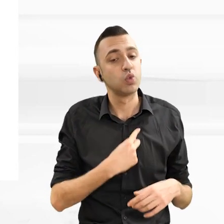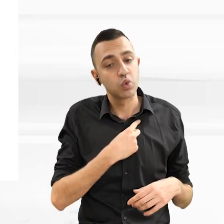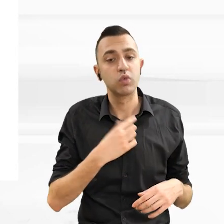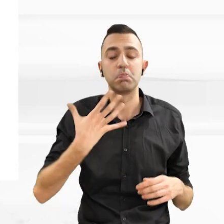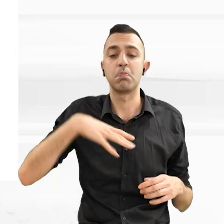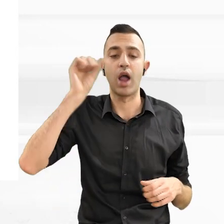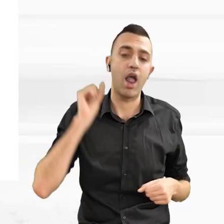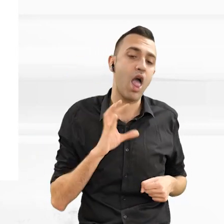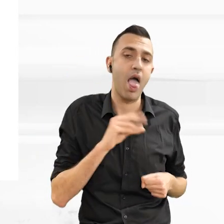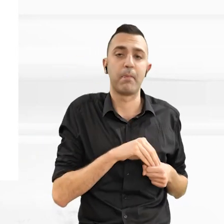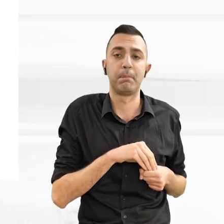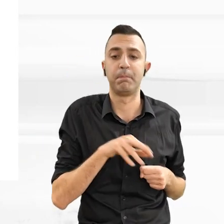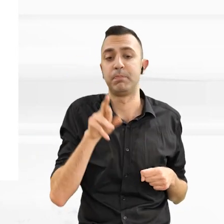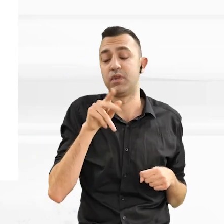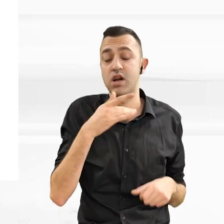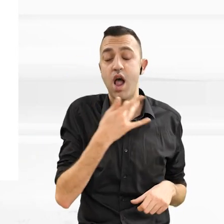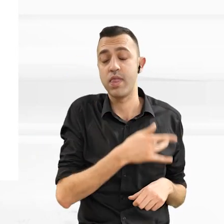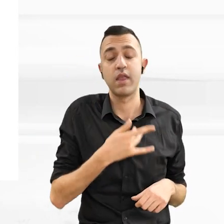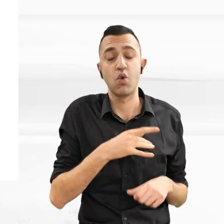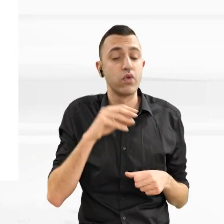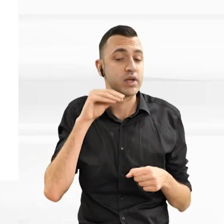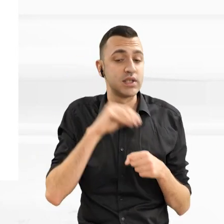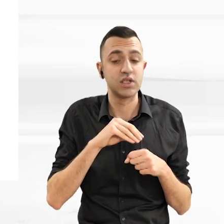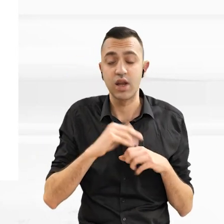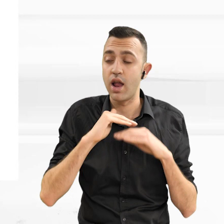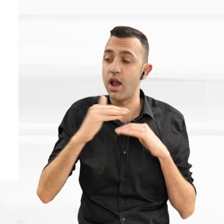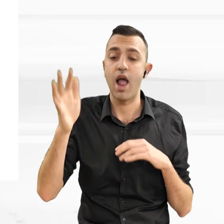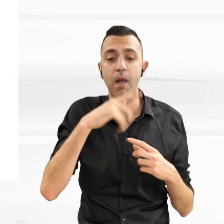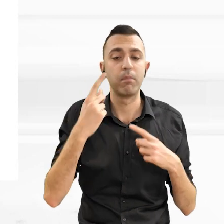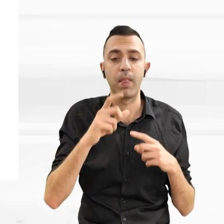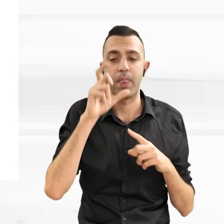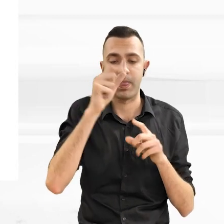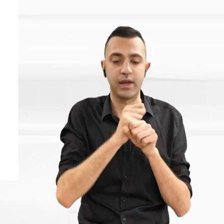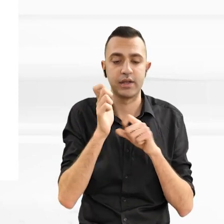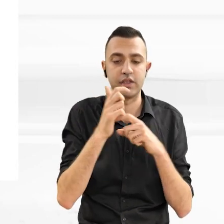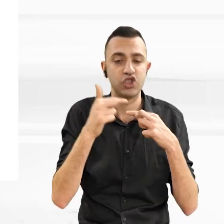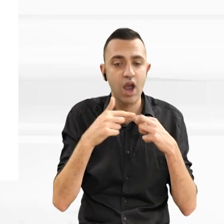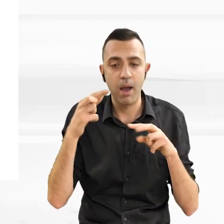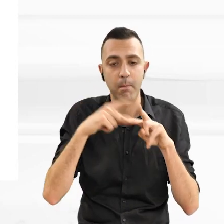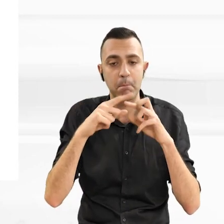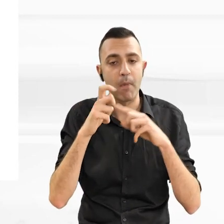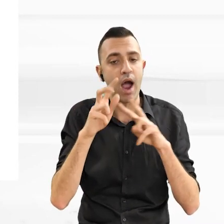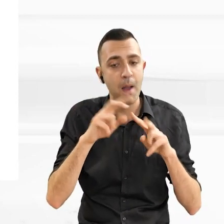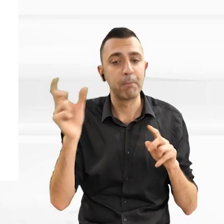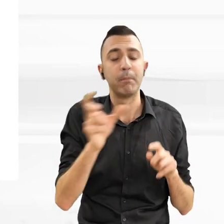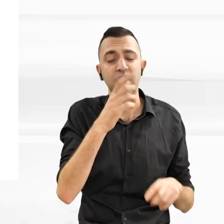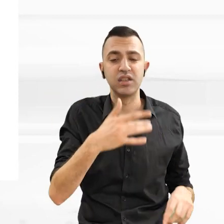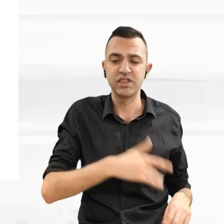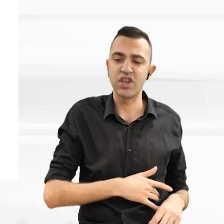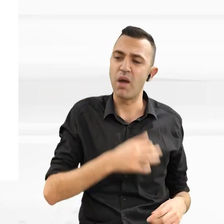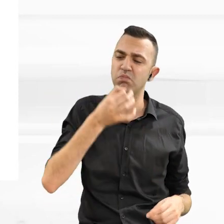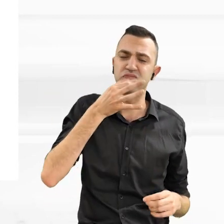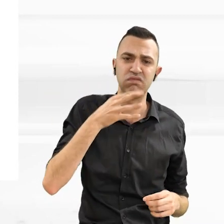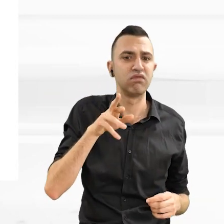kabul edilmesi imiş Anadolu'da halk arasında sıkça kullanılan Ciğerparem Ciğerimin Köşesi Ciğeri beş para